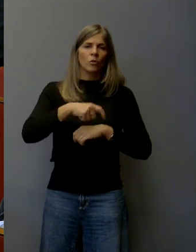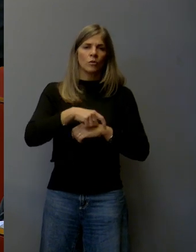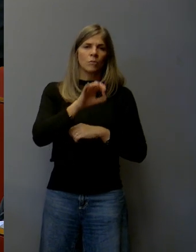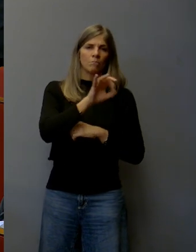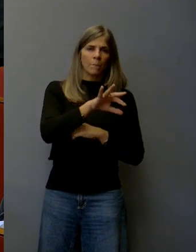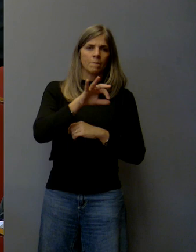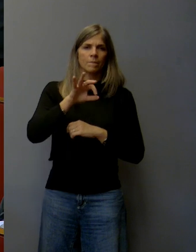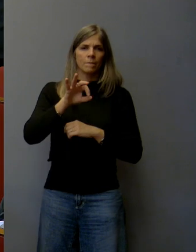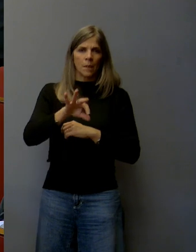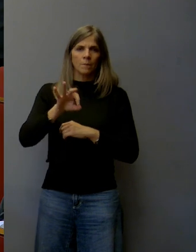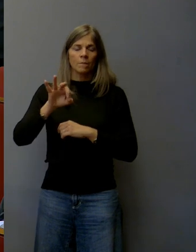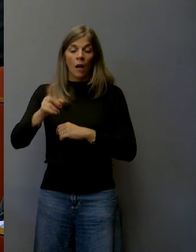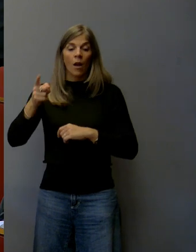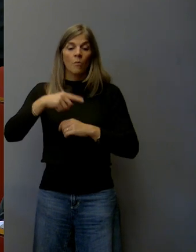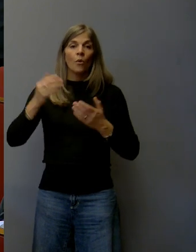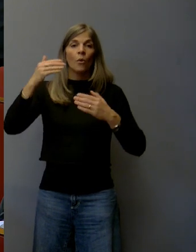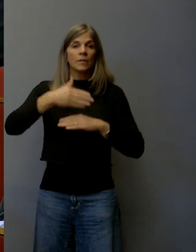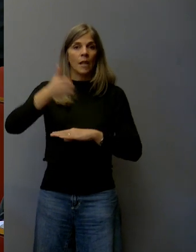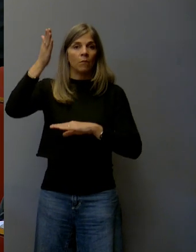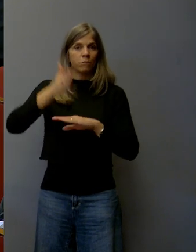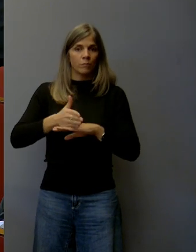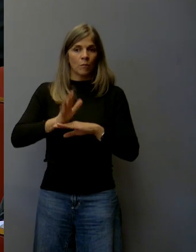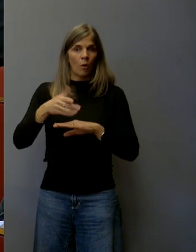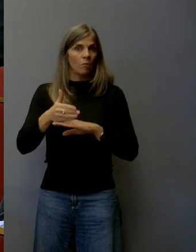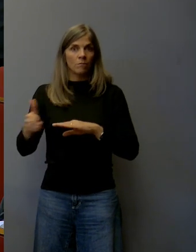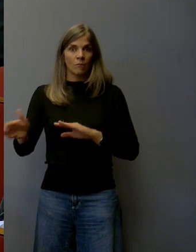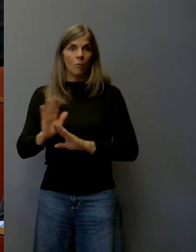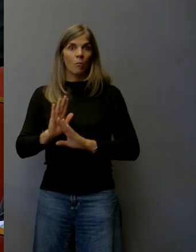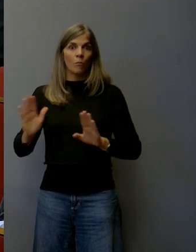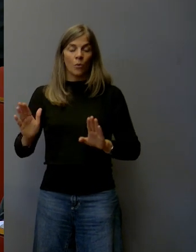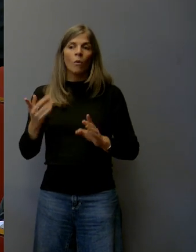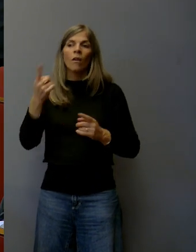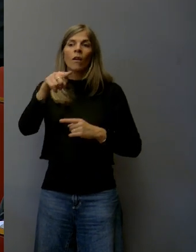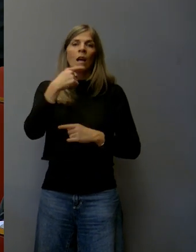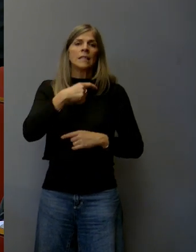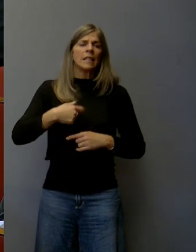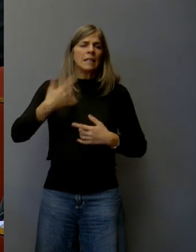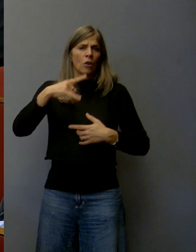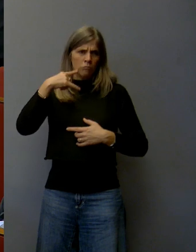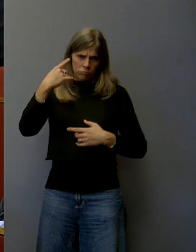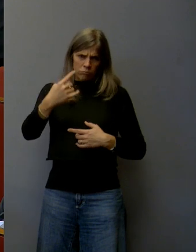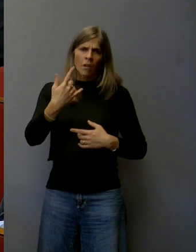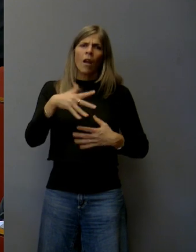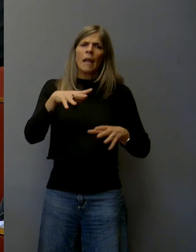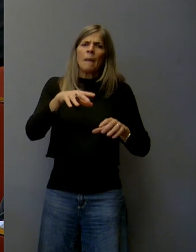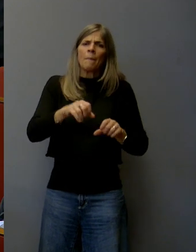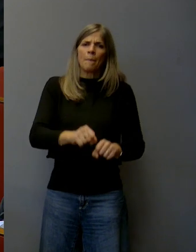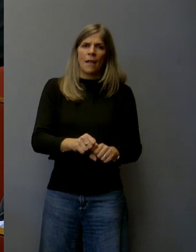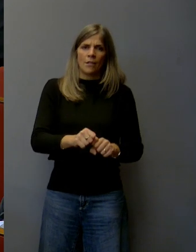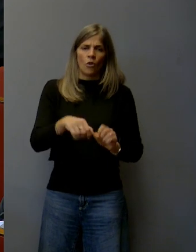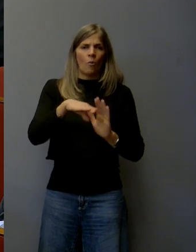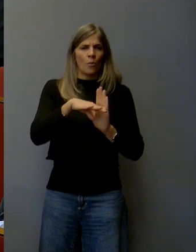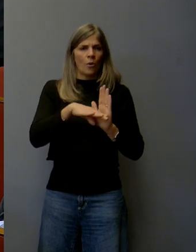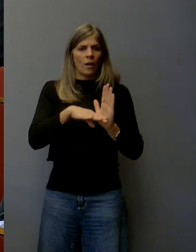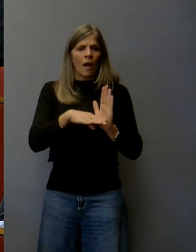fine delle corse visto che ha un impegno delle linee programmatiche reperire le risorse per una struttura che possa